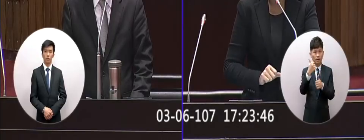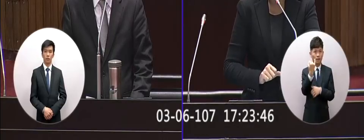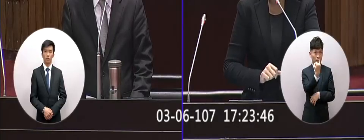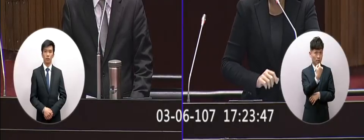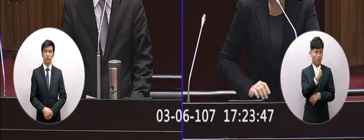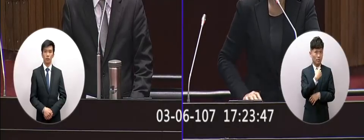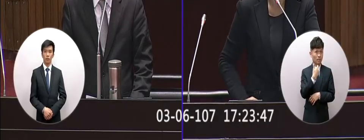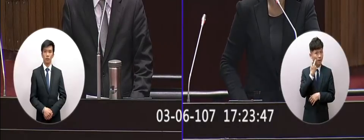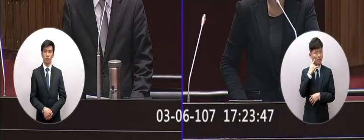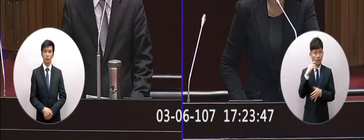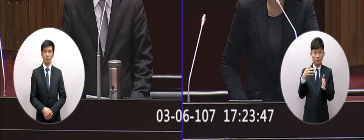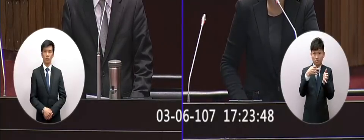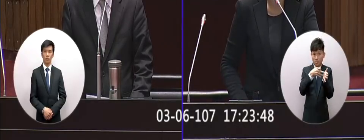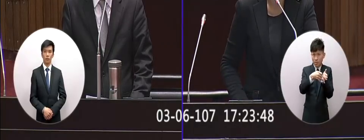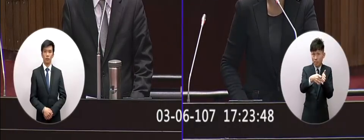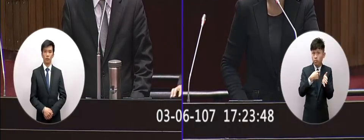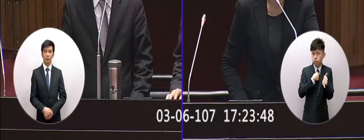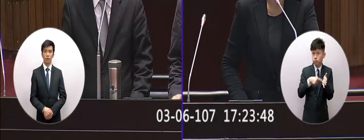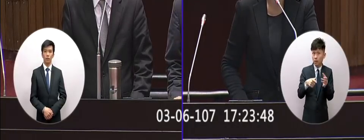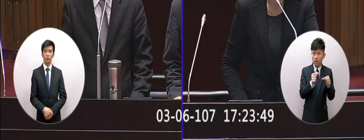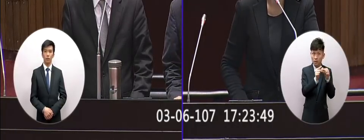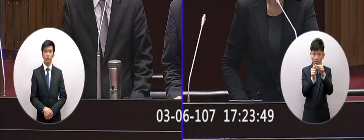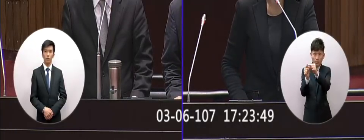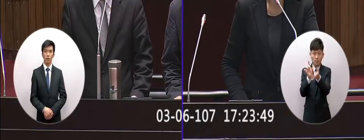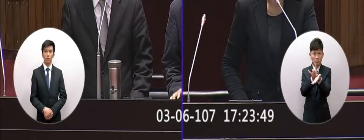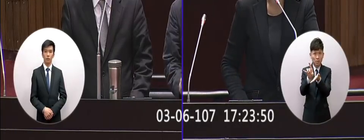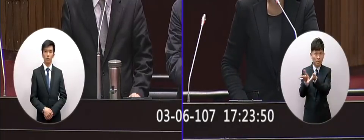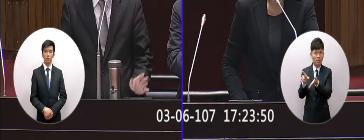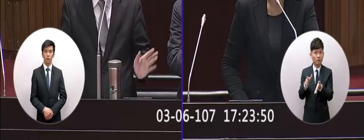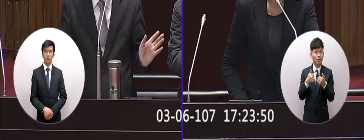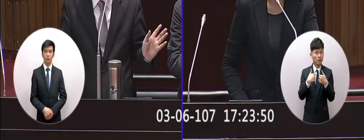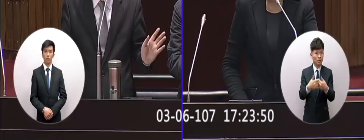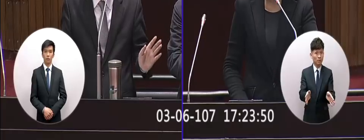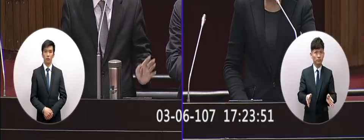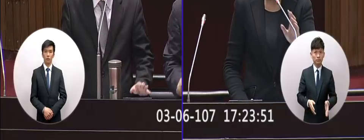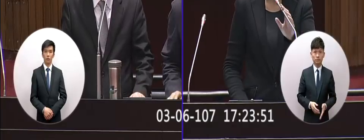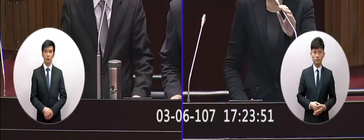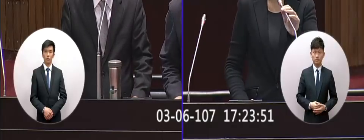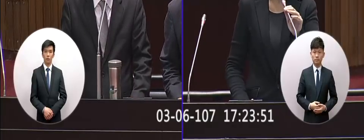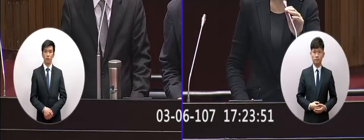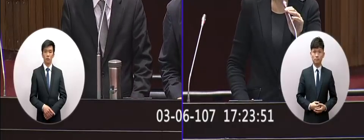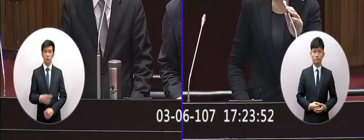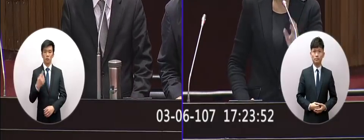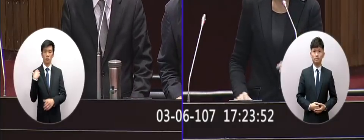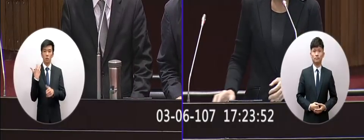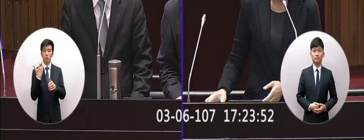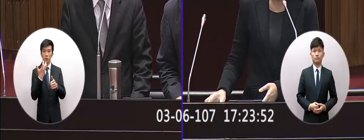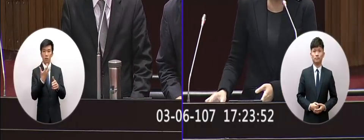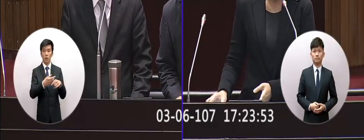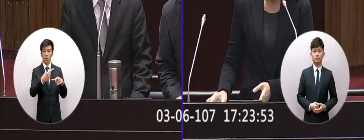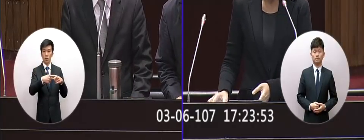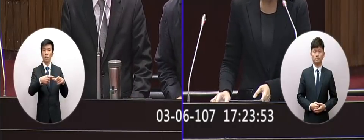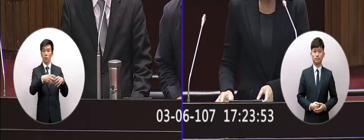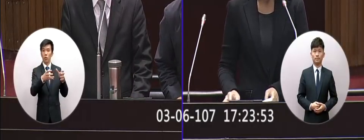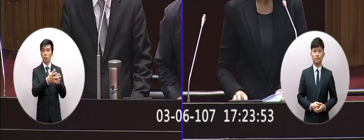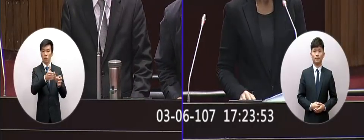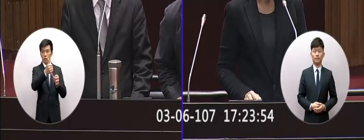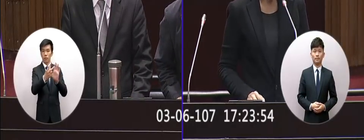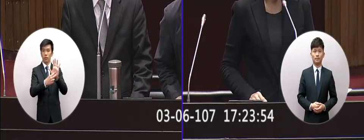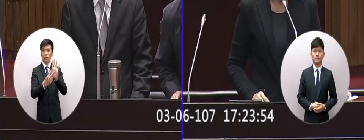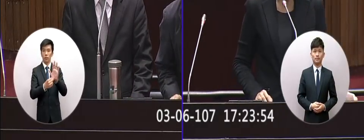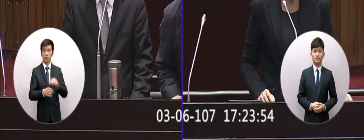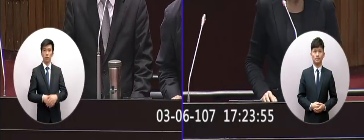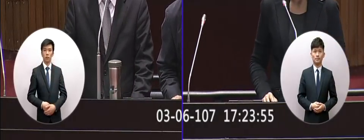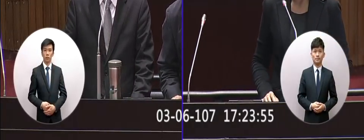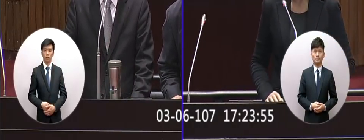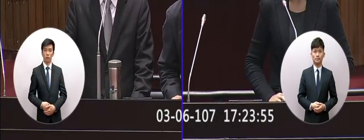啊？那您认为这些栏位该不该拿掉？ 我们让叶部长来跟你报告好吗？ 对，确